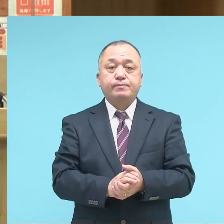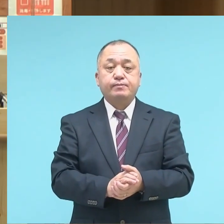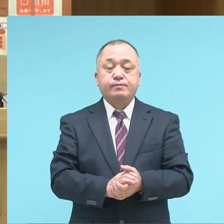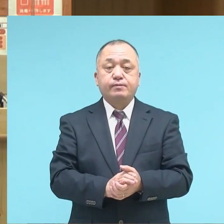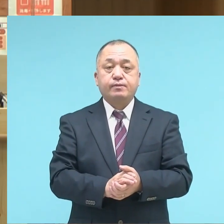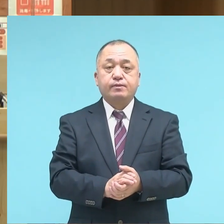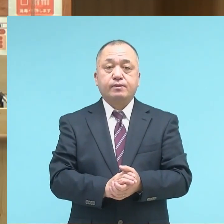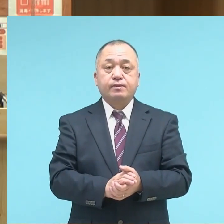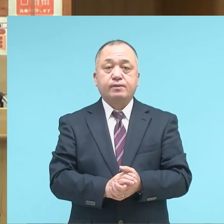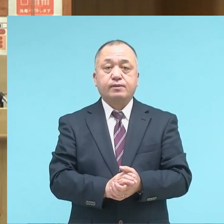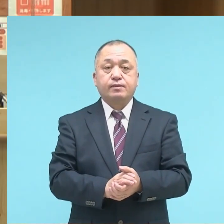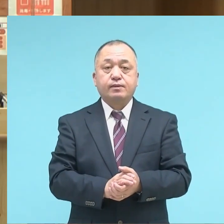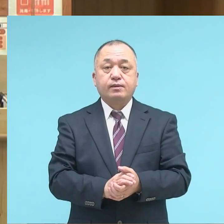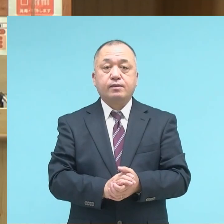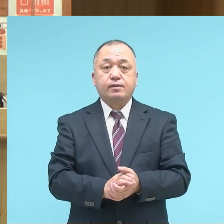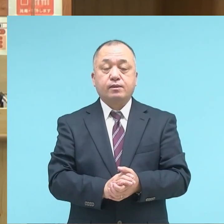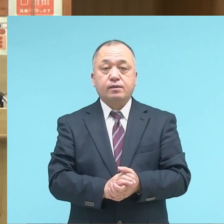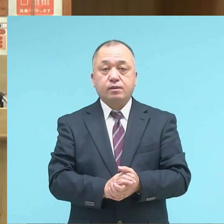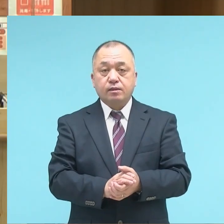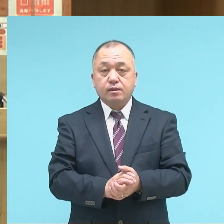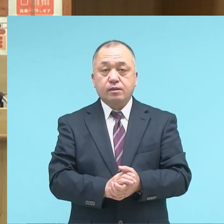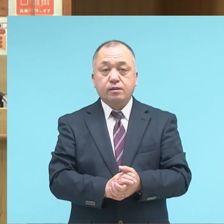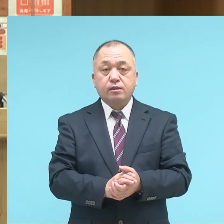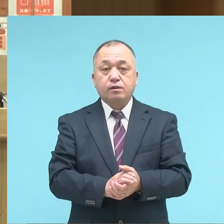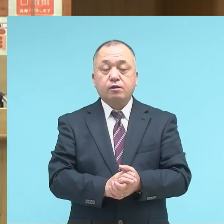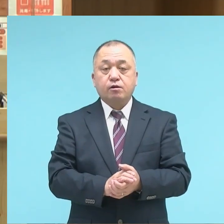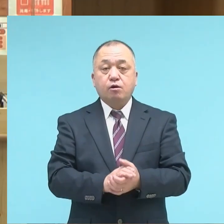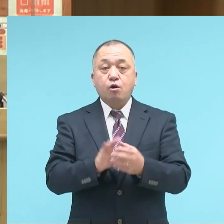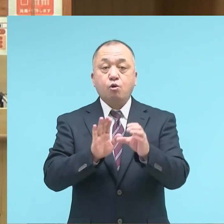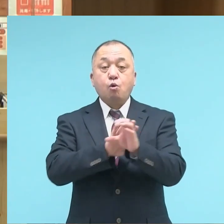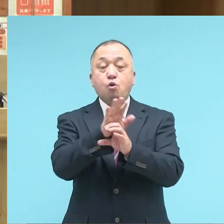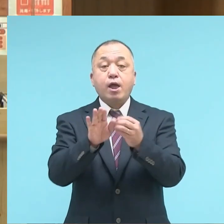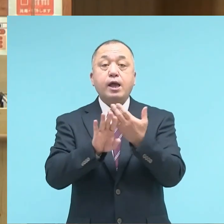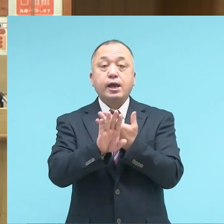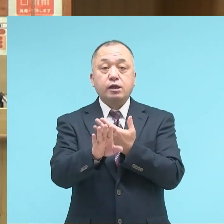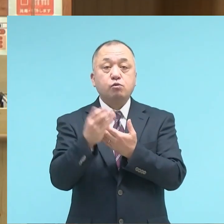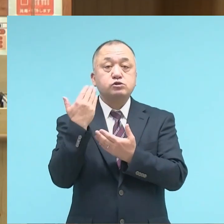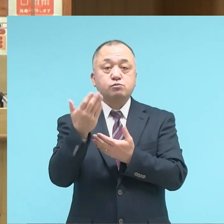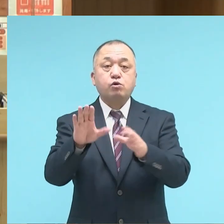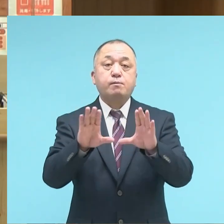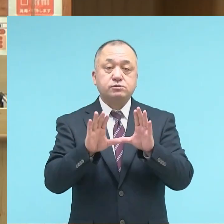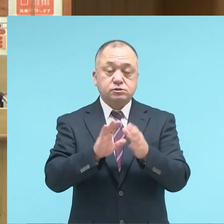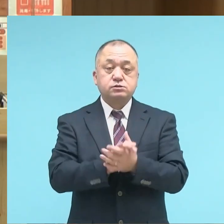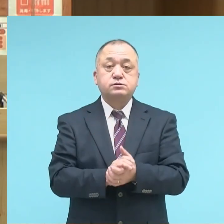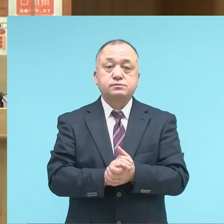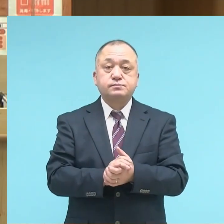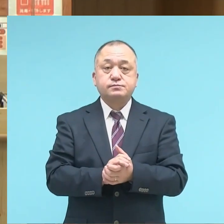それでは、ここからのコロナ以外のご質問を含めてお受けしたいと思います。ございますでしょうか。